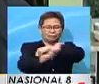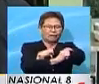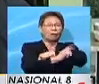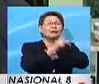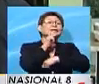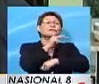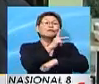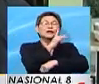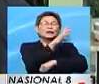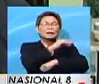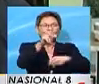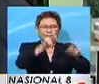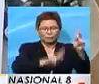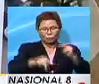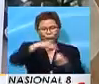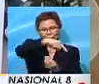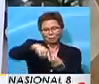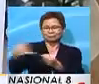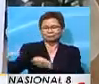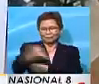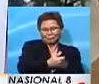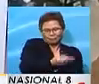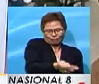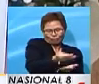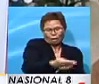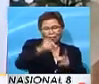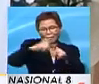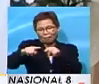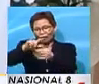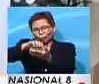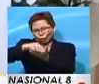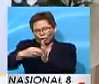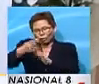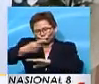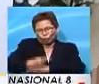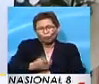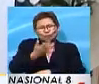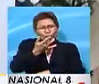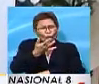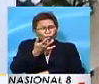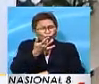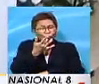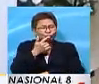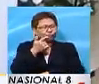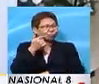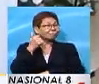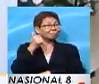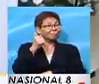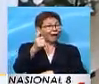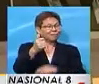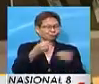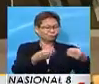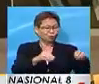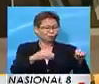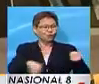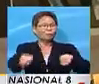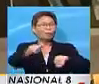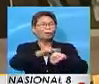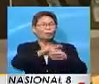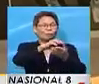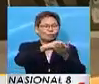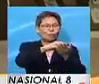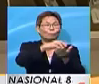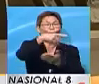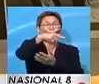kefe dan penduduk berhampiran pelbagai Kuih tradisional dengan rasa yang pasti tidak mengecewakan dijual antaranya pulut